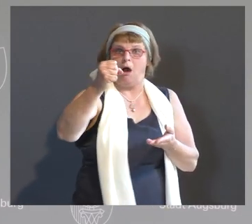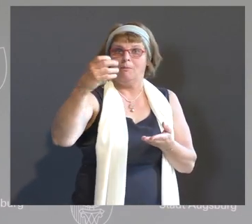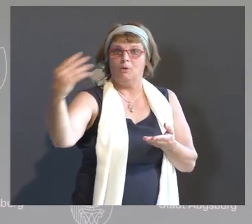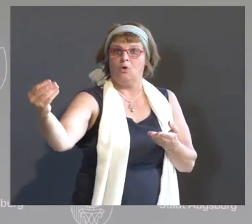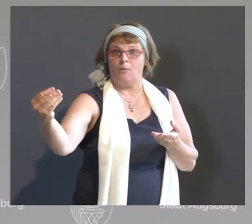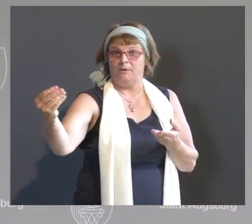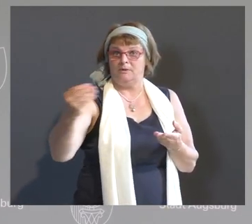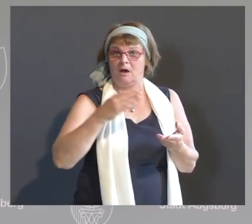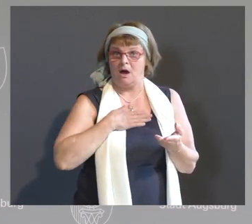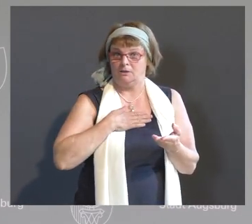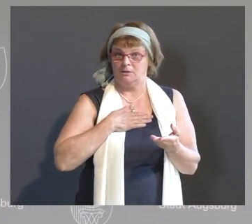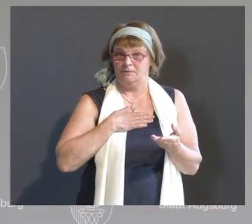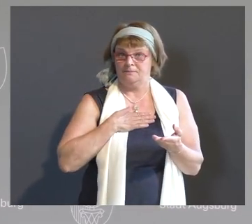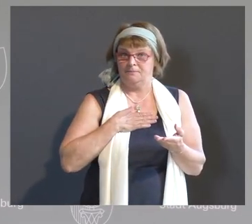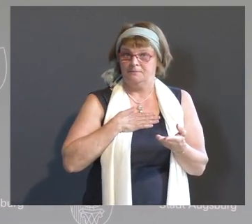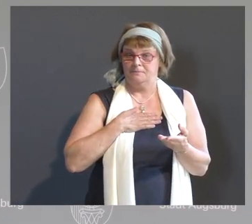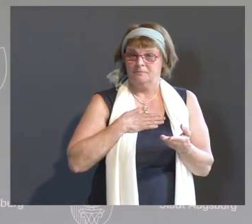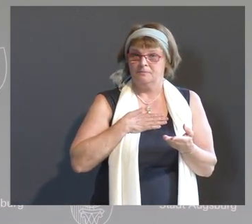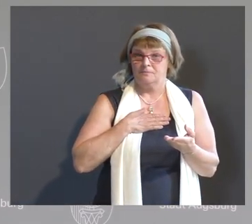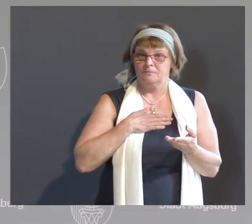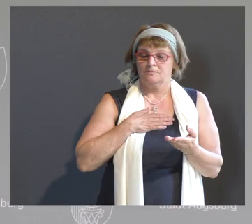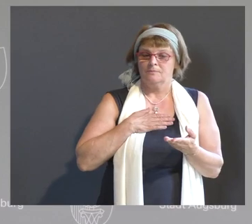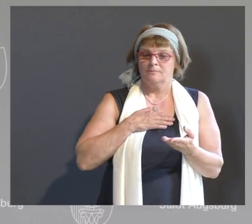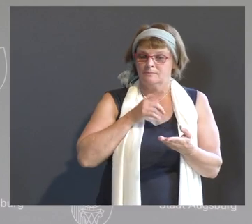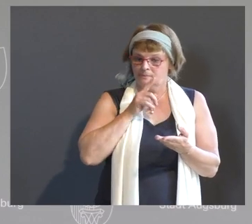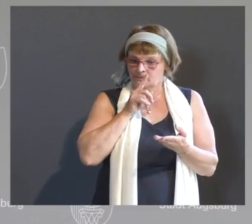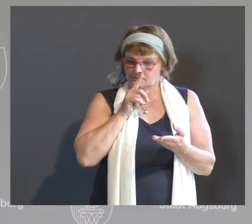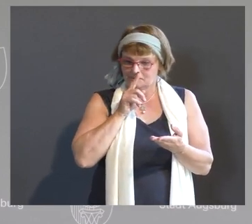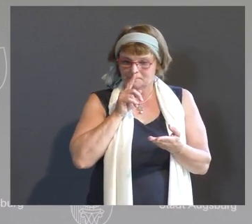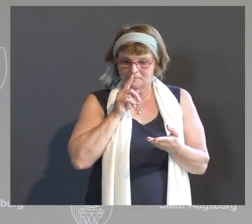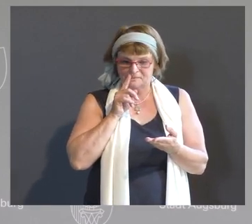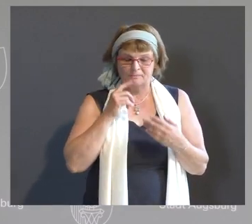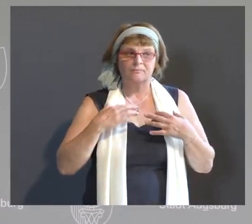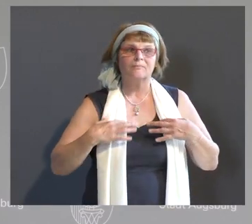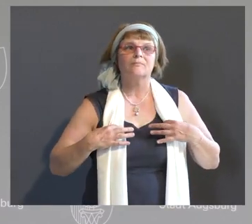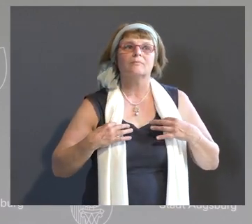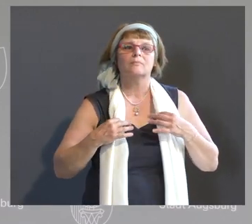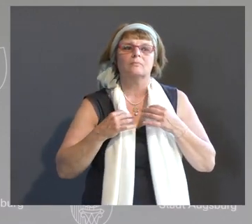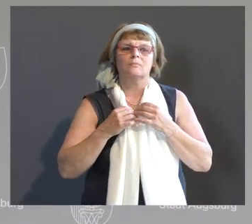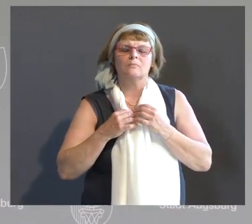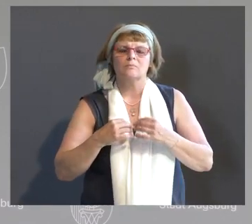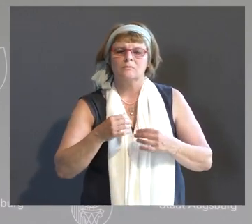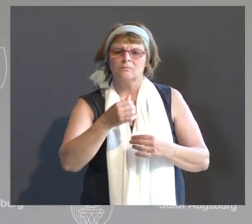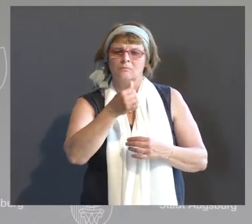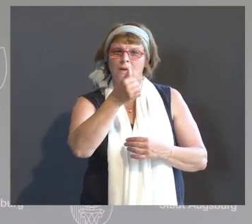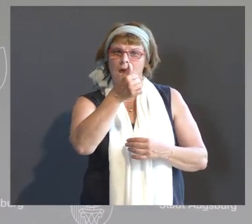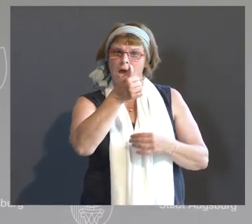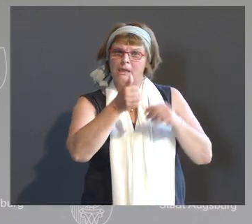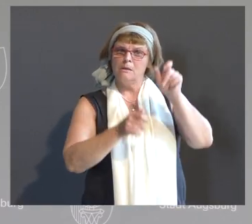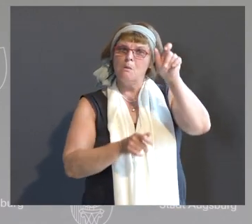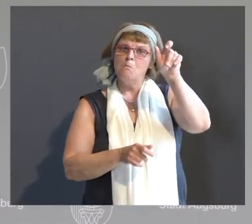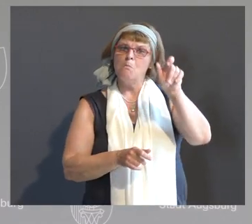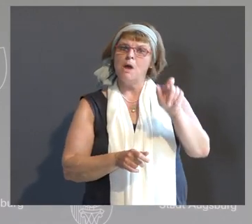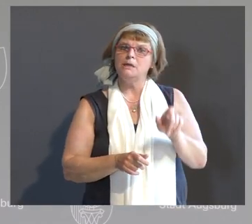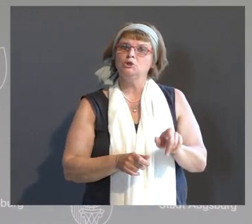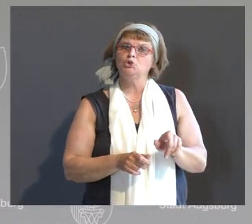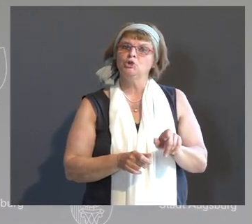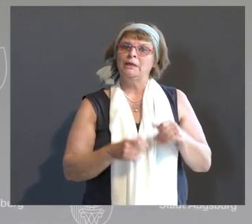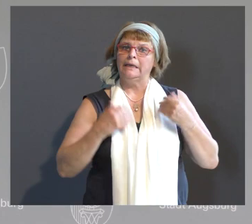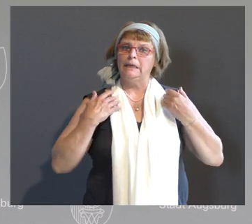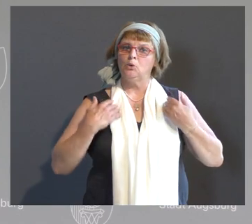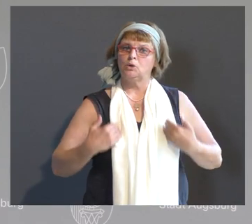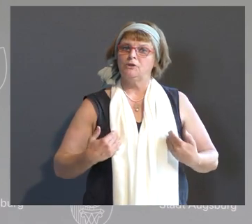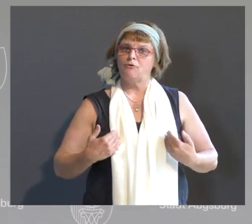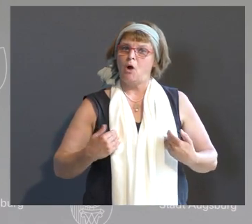Polizeibeamten, aber ich möchte ganz ausdrücklich darauf hinweisen, dass ein Mensch in Uniform immer noch ein Mensch